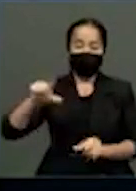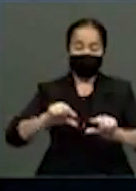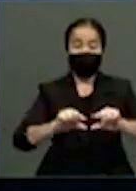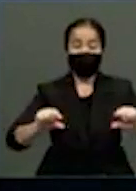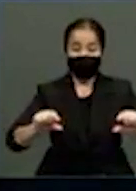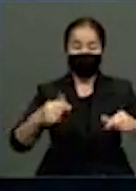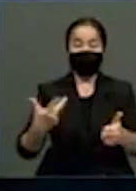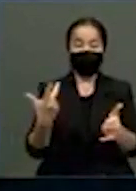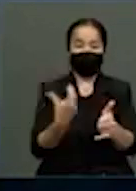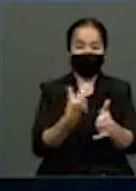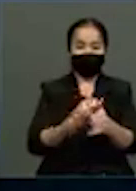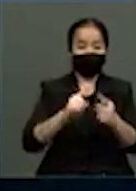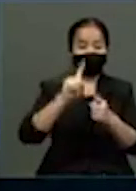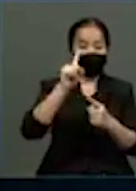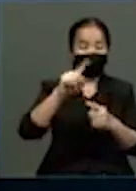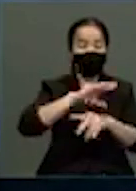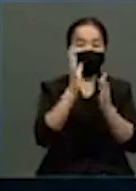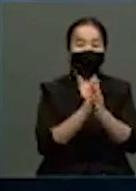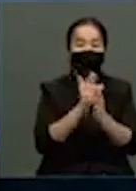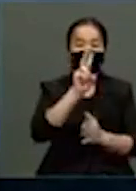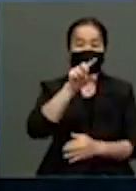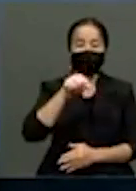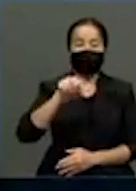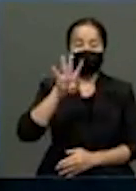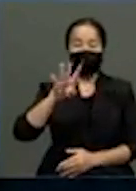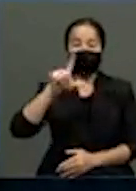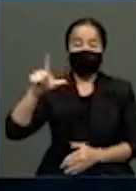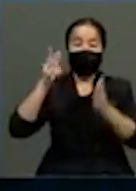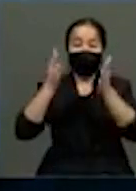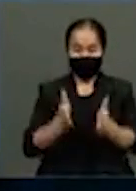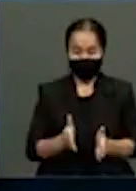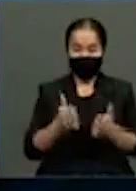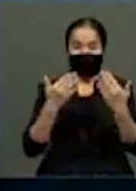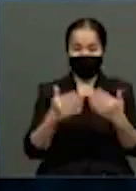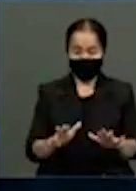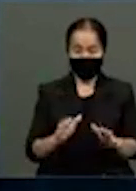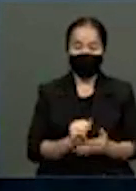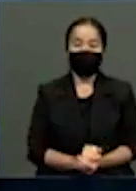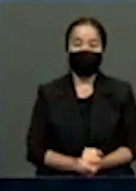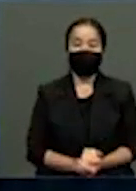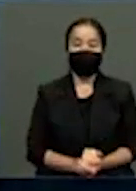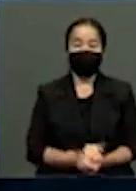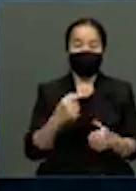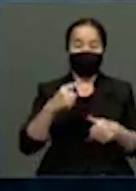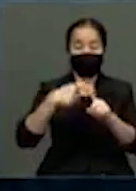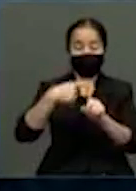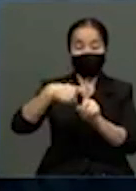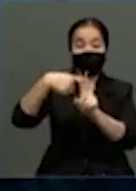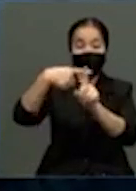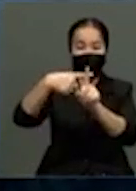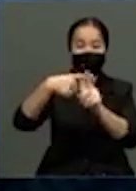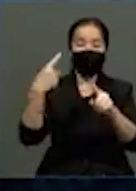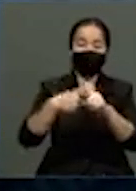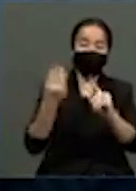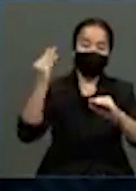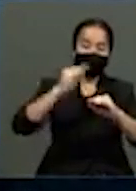ข็มแรกนี่เราไปที่ 2.4 ล้านรายนะครับก็ถือว่าเป็นตัวเลขขึ้นมาเป็น2ล้าน